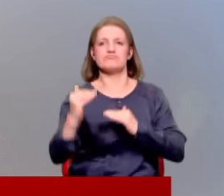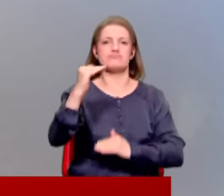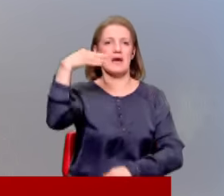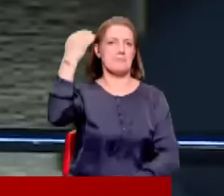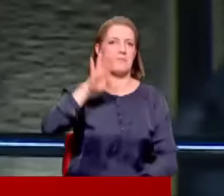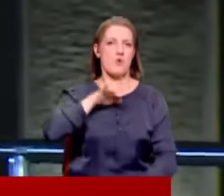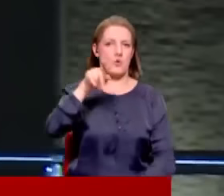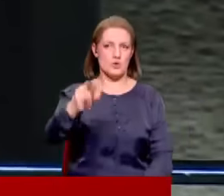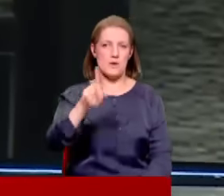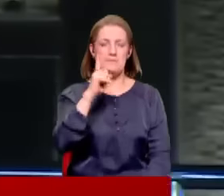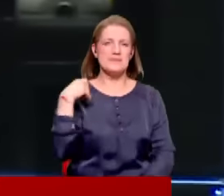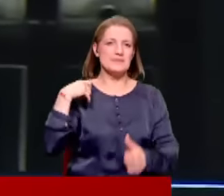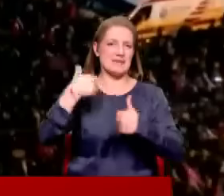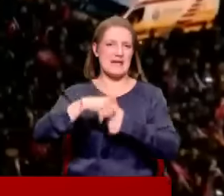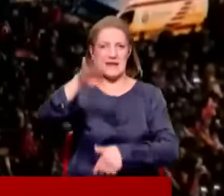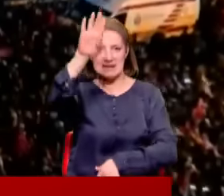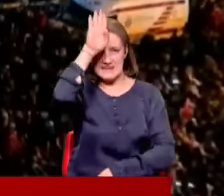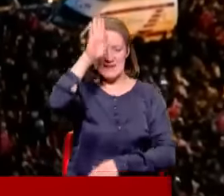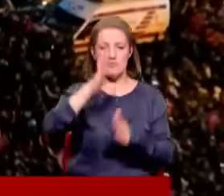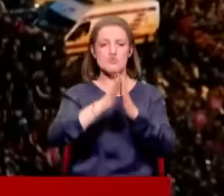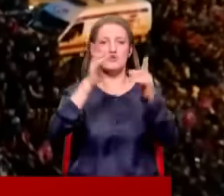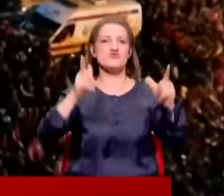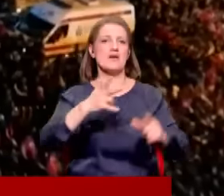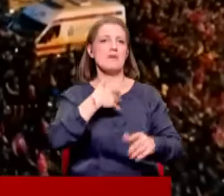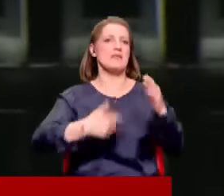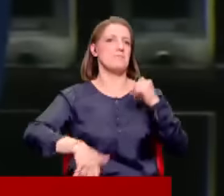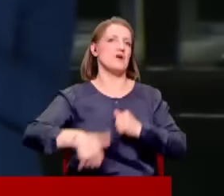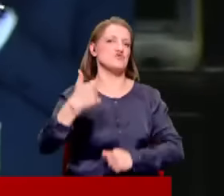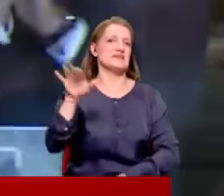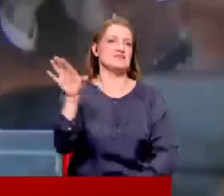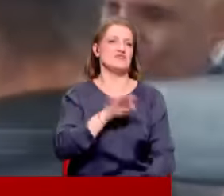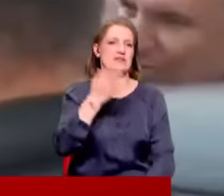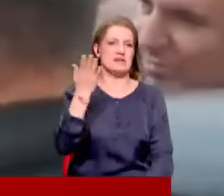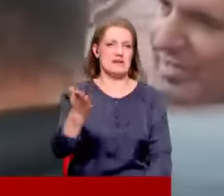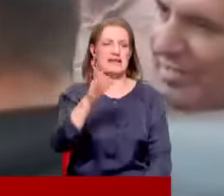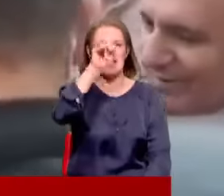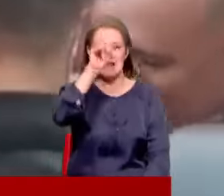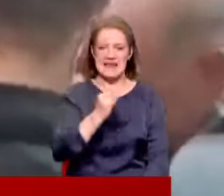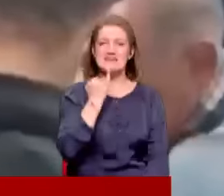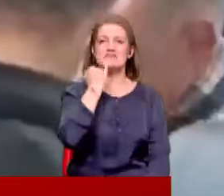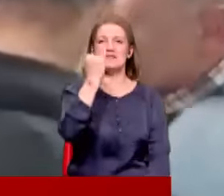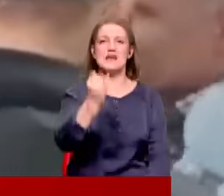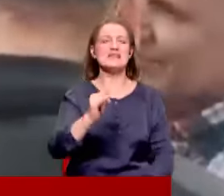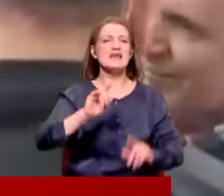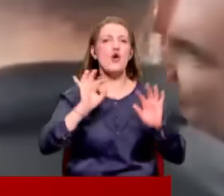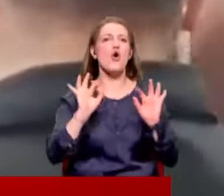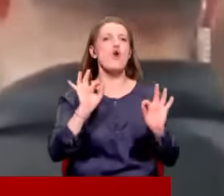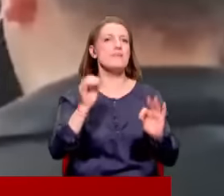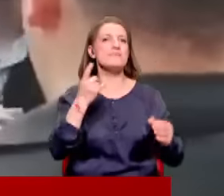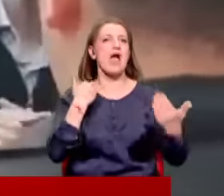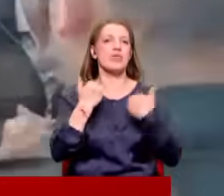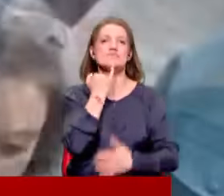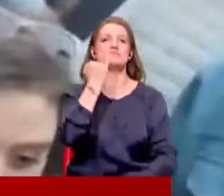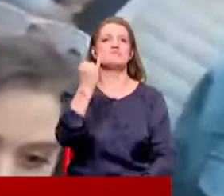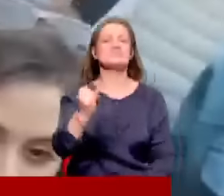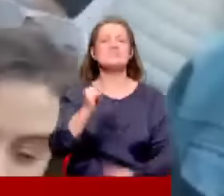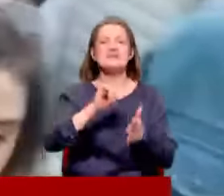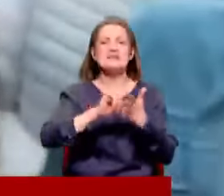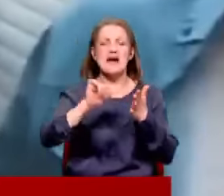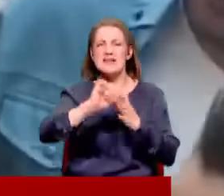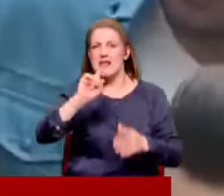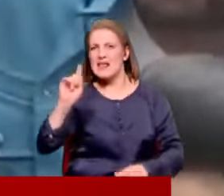Ekrem İmamoğlu. Bir kez daha İstanbul Büyükşehir Belediye Başkanı seçildi. İlk ziyaretinde kritik bir adrese yaptı.